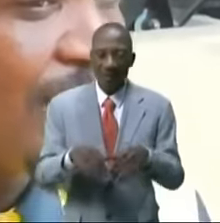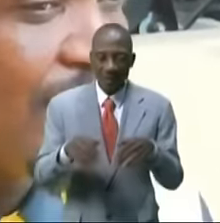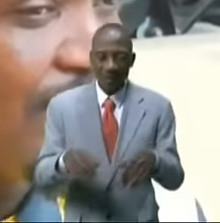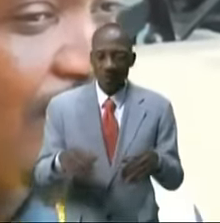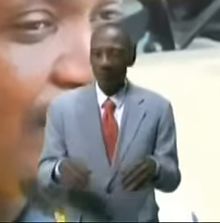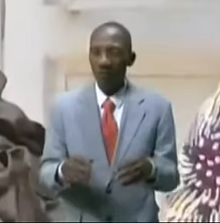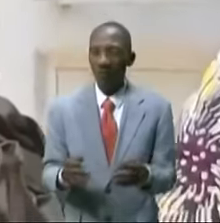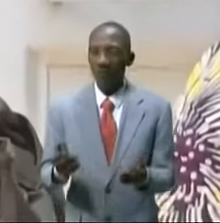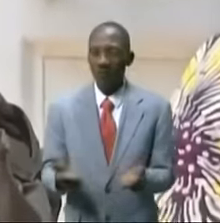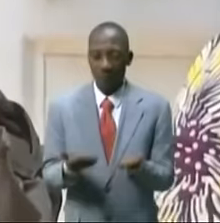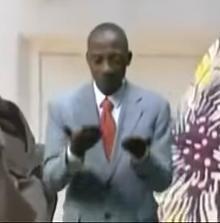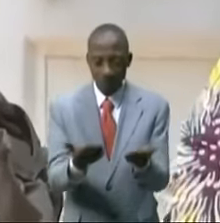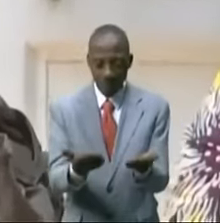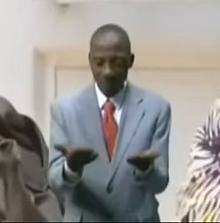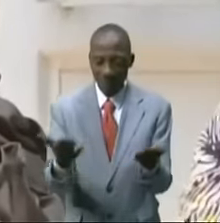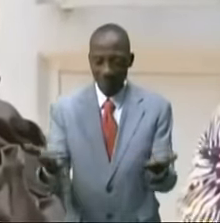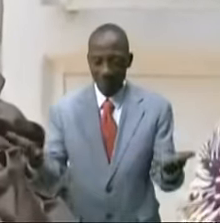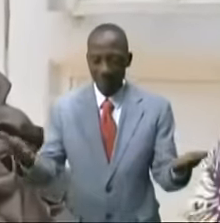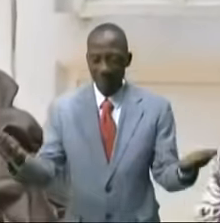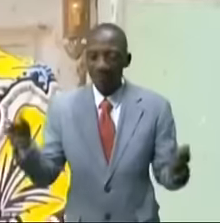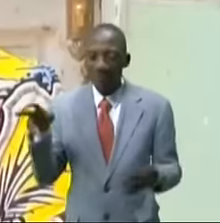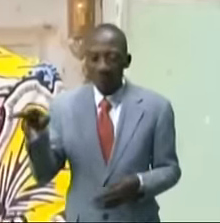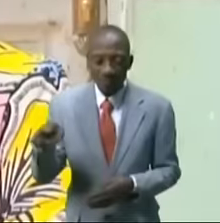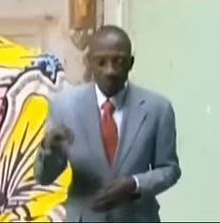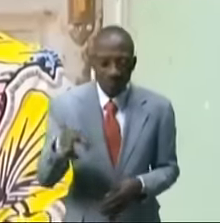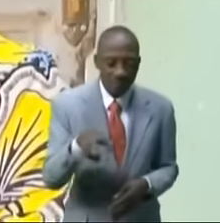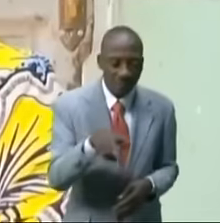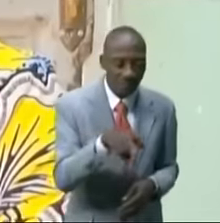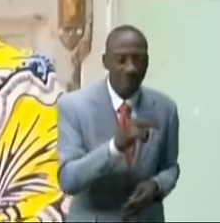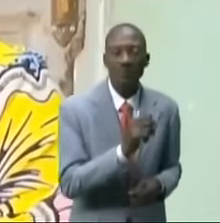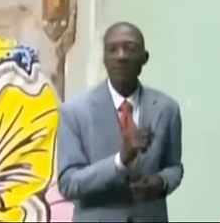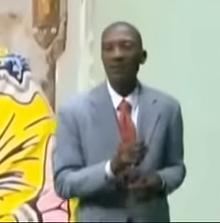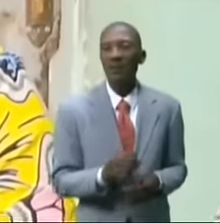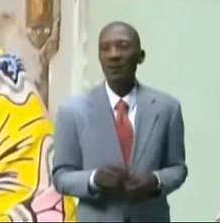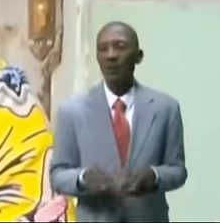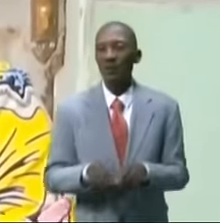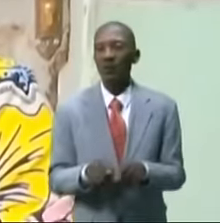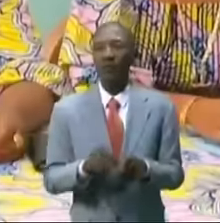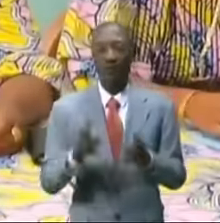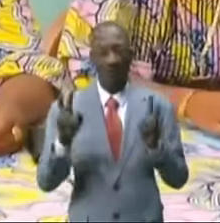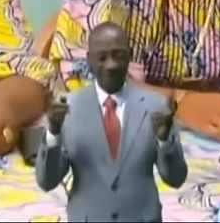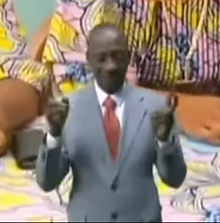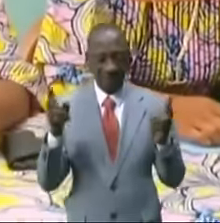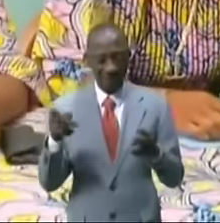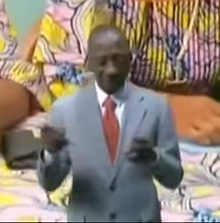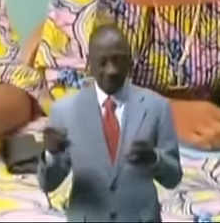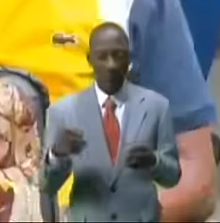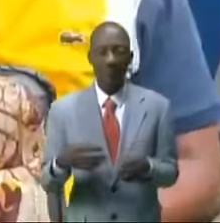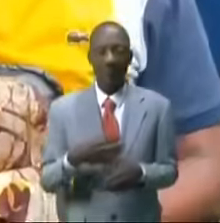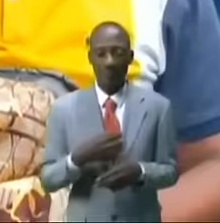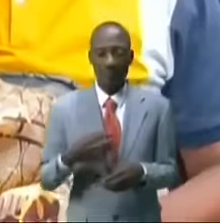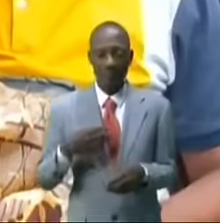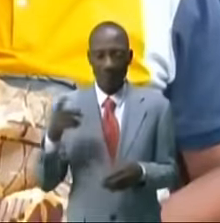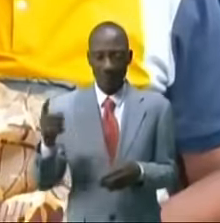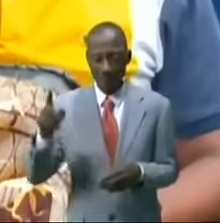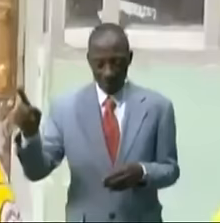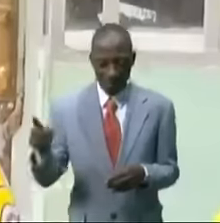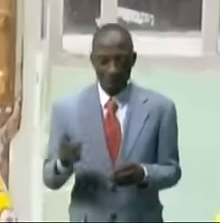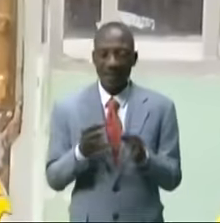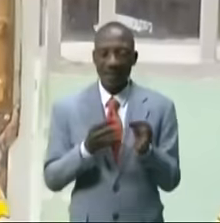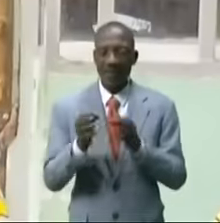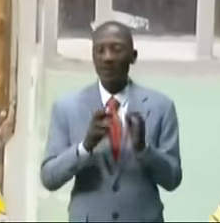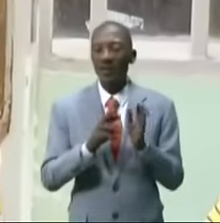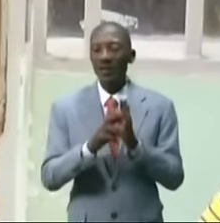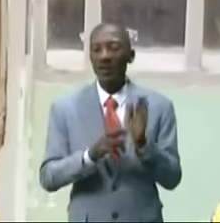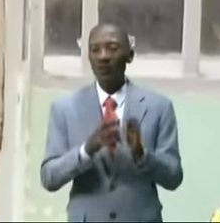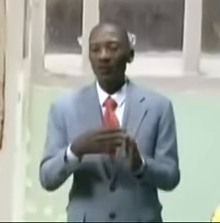suffi pour décortiquer à tour de rôle ce thème par les oratrices. Notamment, le rôle de la femme dans la